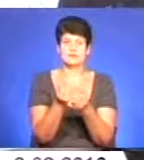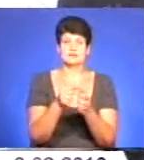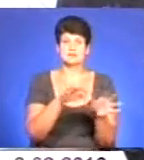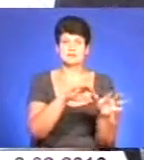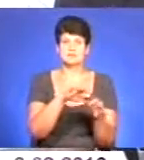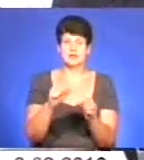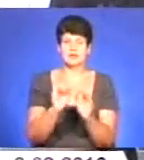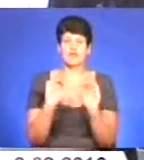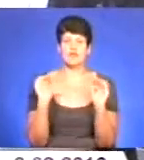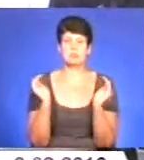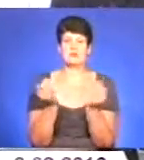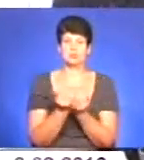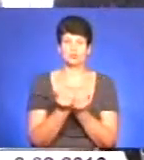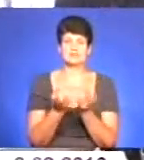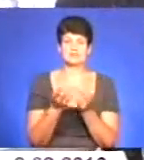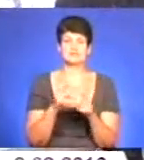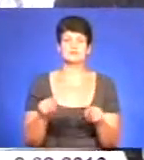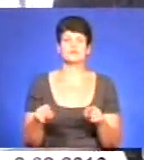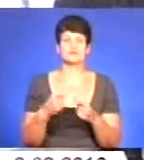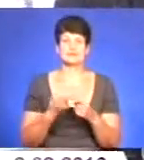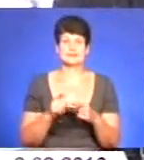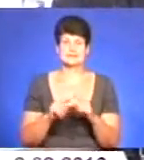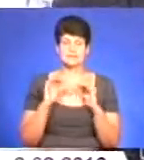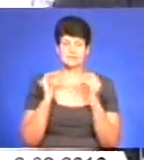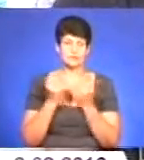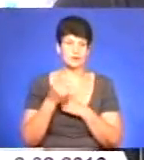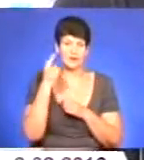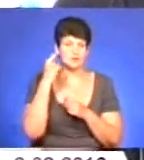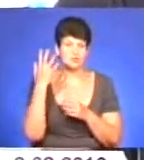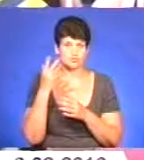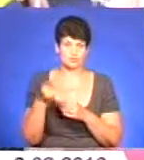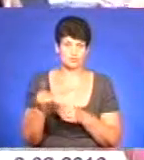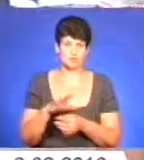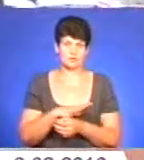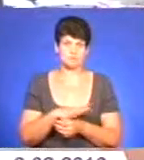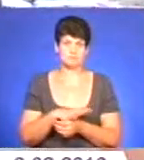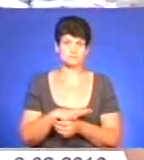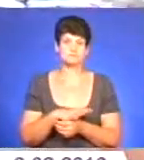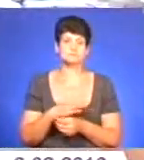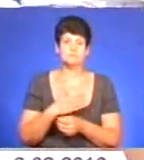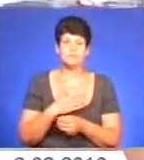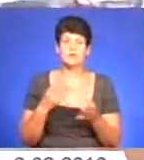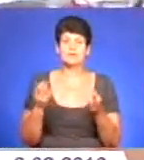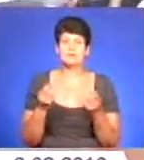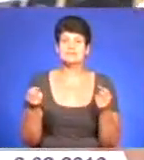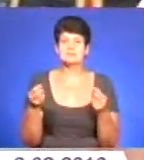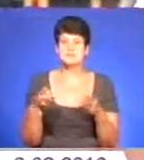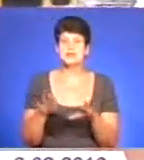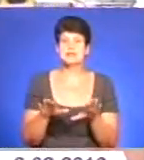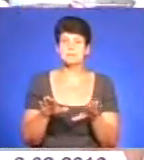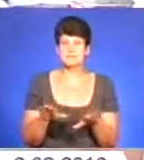але для того, щоб це робити, потрібно їх створити спочатку. Я не чув, щоб в Тернополі був якийсь притулок. Потрібно спеціальні місця виділити